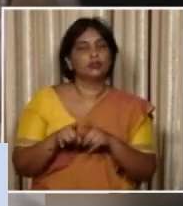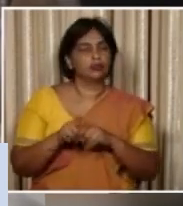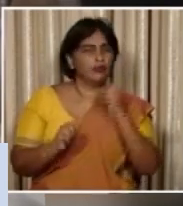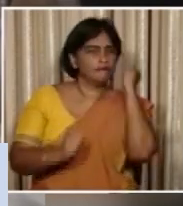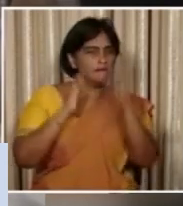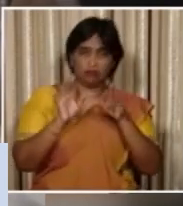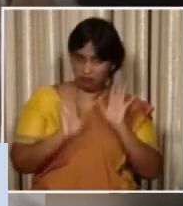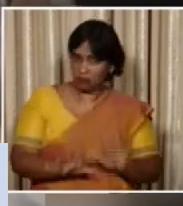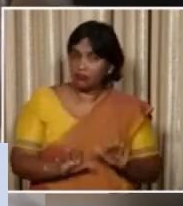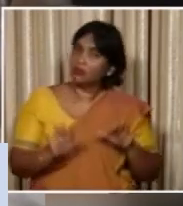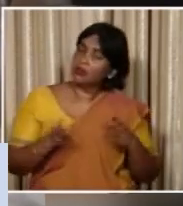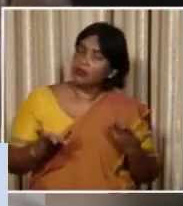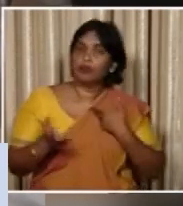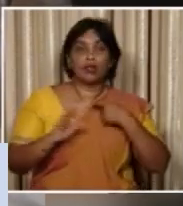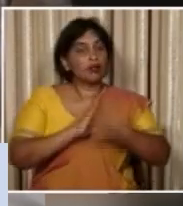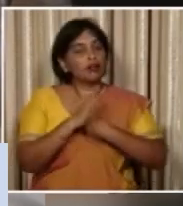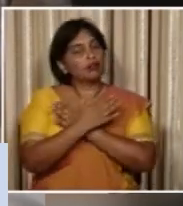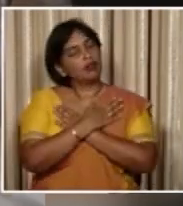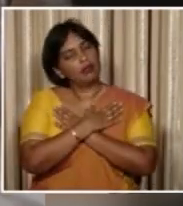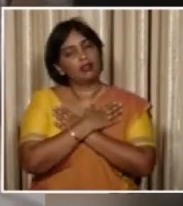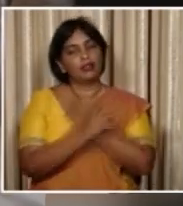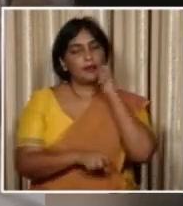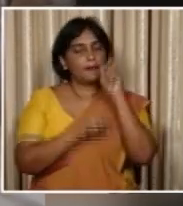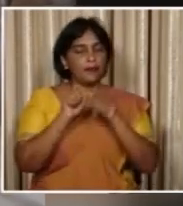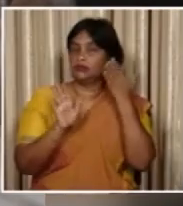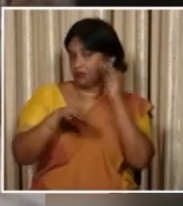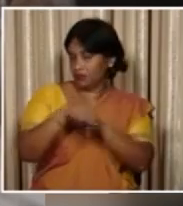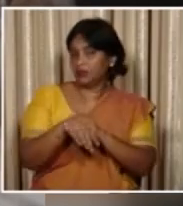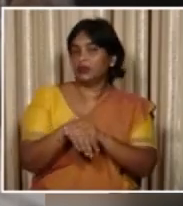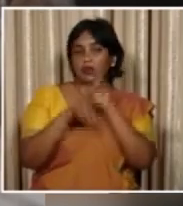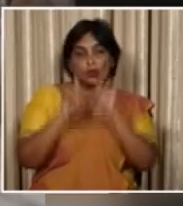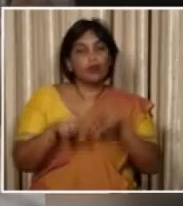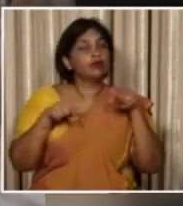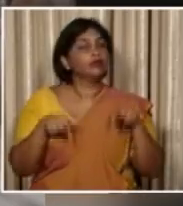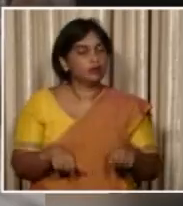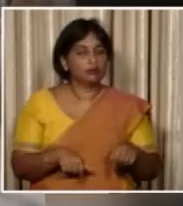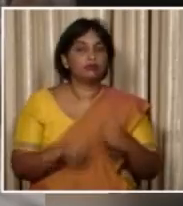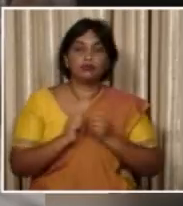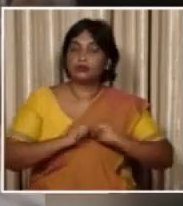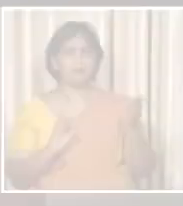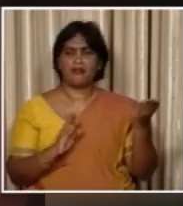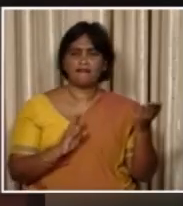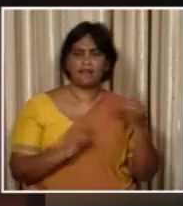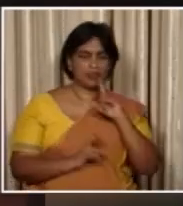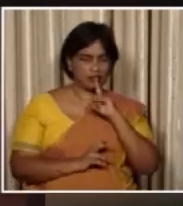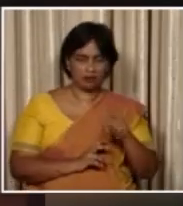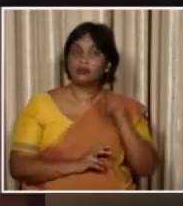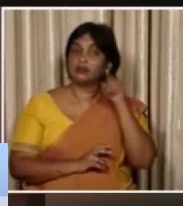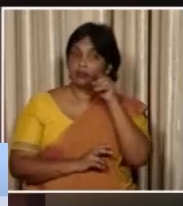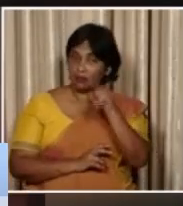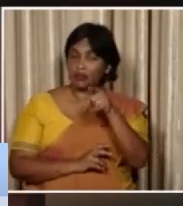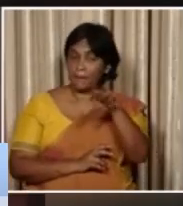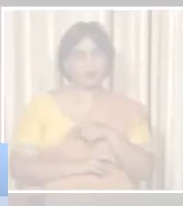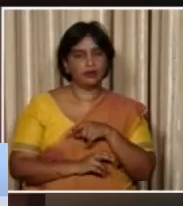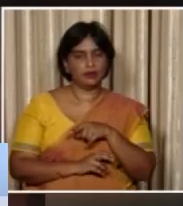අංවඩු ගසා ගන්නවද, නැතිනම් රටට ආදරය කළ පිරිසක් ලෙස හඳුන්වා ගන්නවද? අද අපි ගත යුතු තීරණය එයයි. ඔබතුමාටම